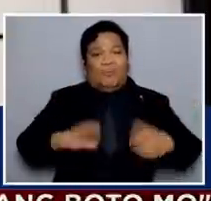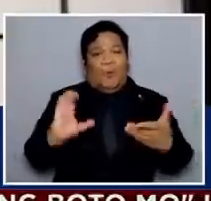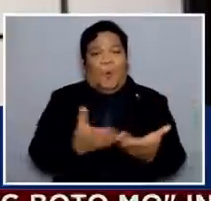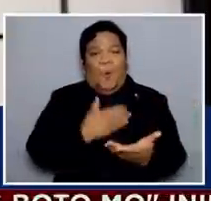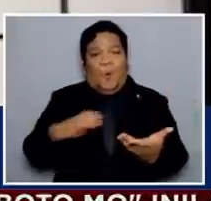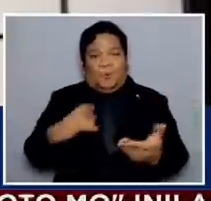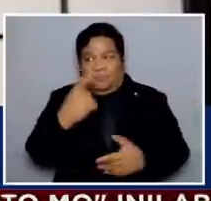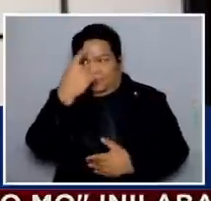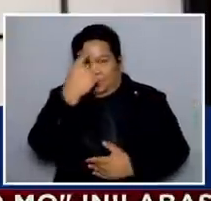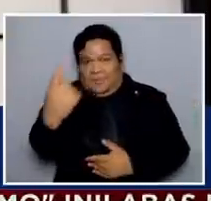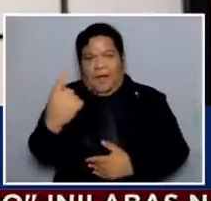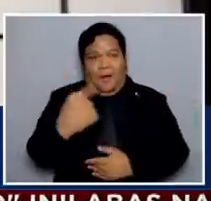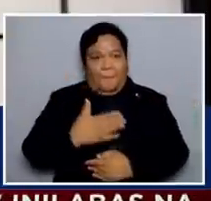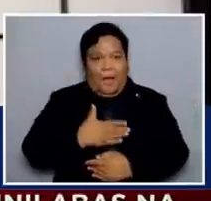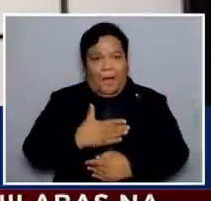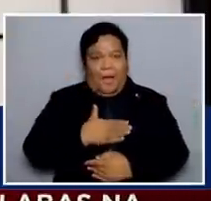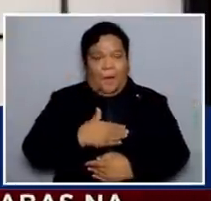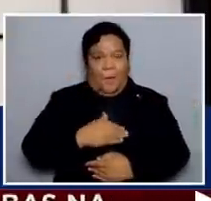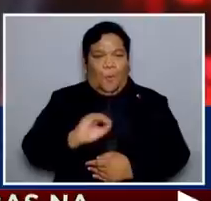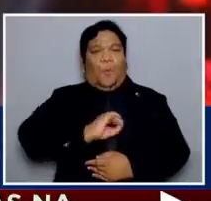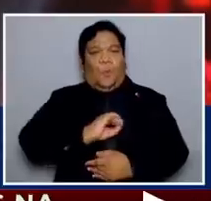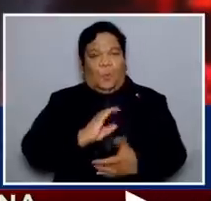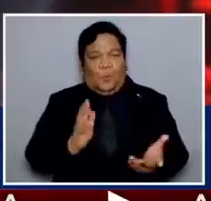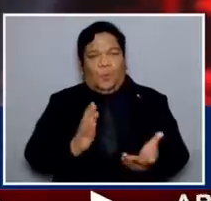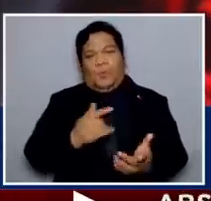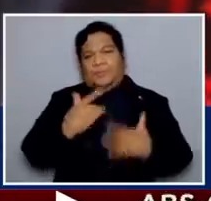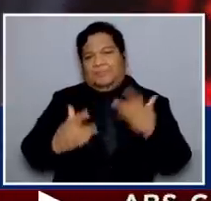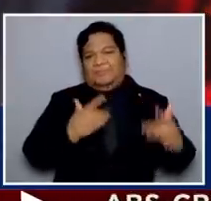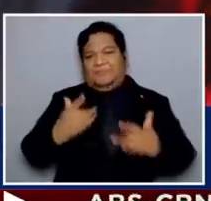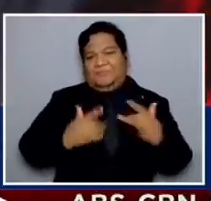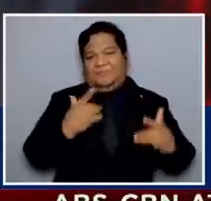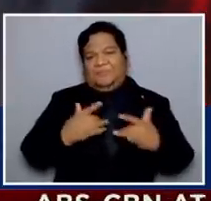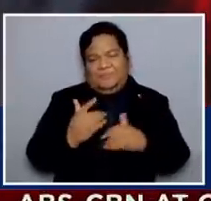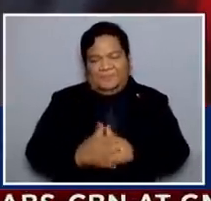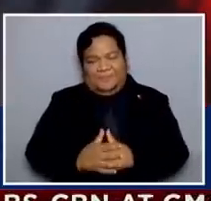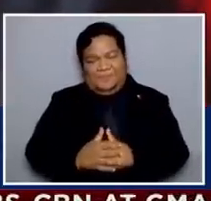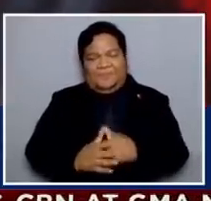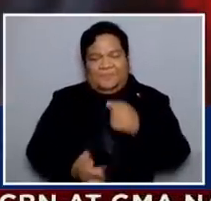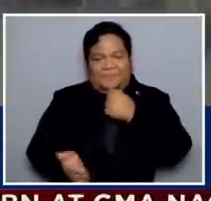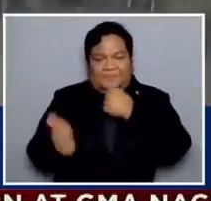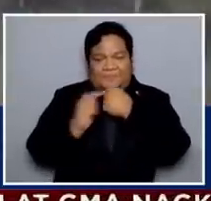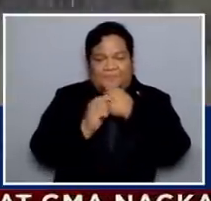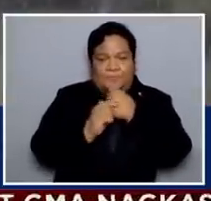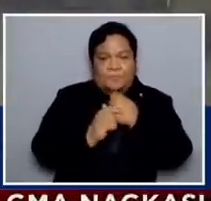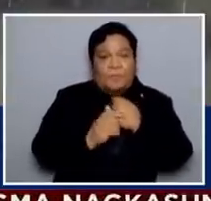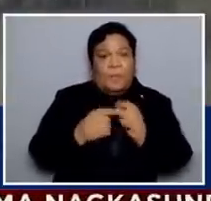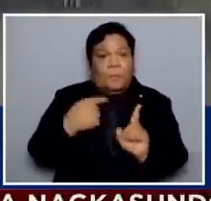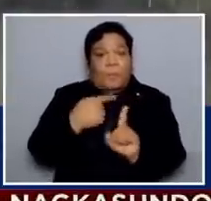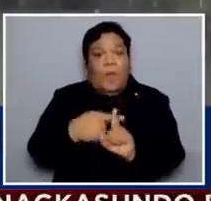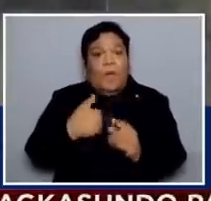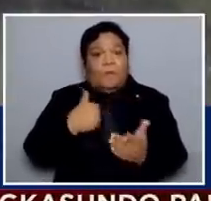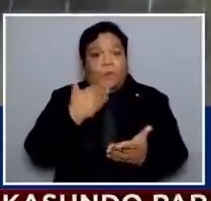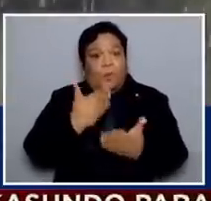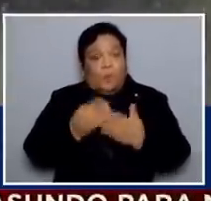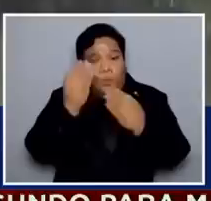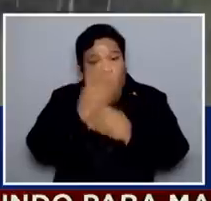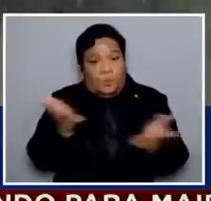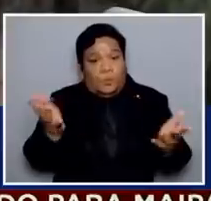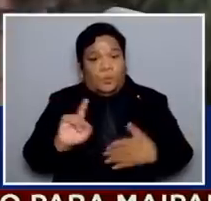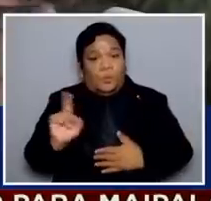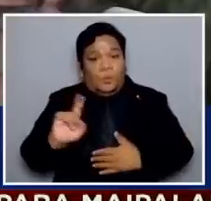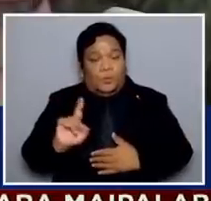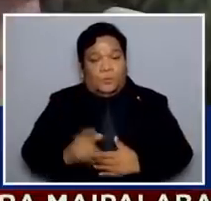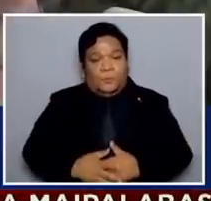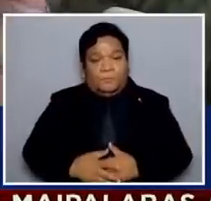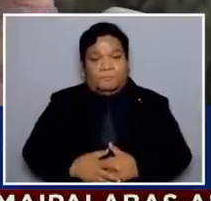and I'm just so excited. Hindi rin dyan natatapos ang good news ni Angie. It's okay not to be